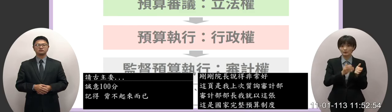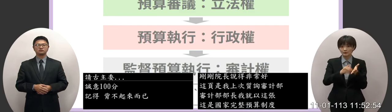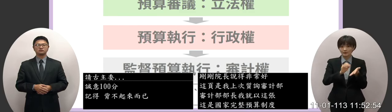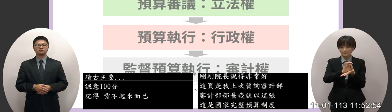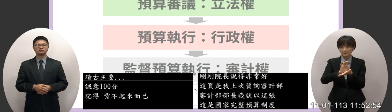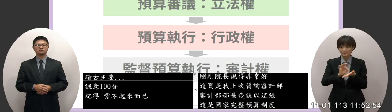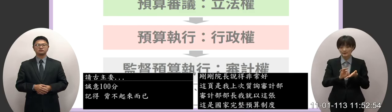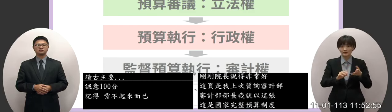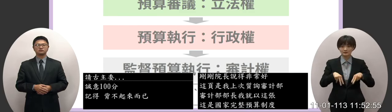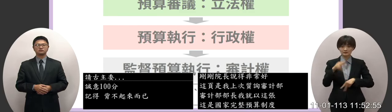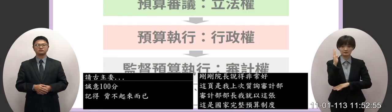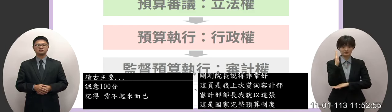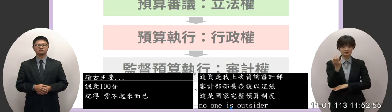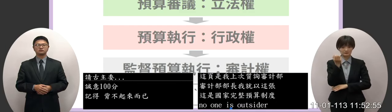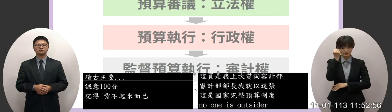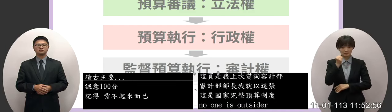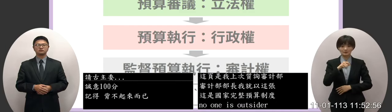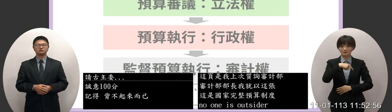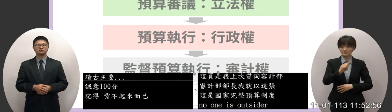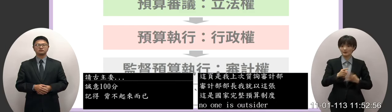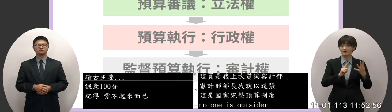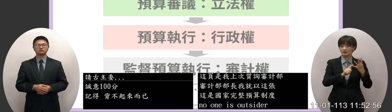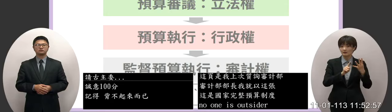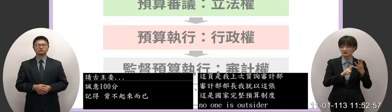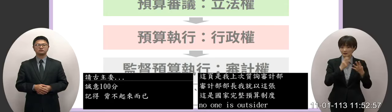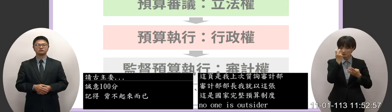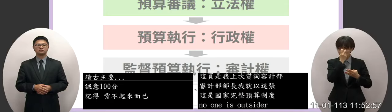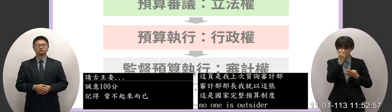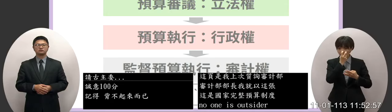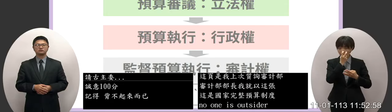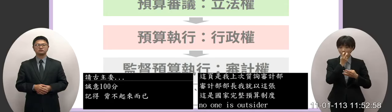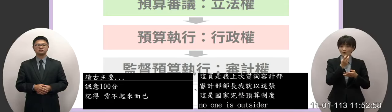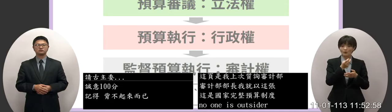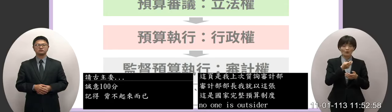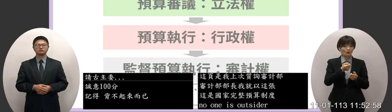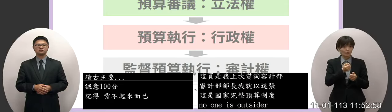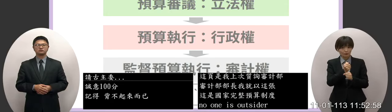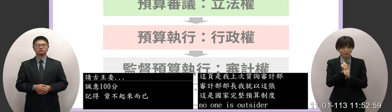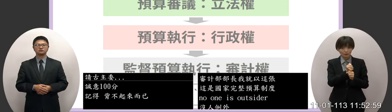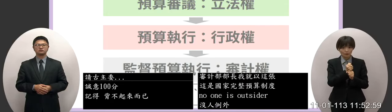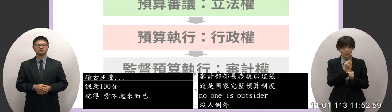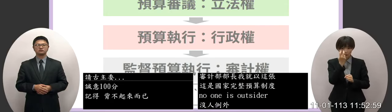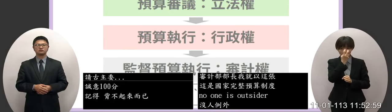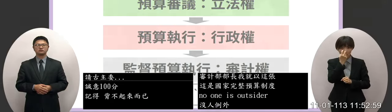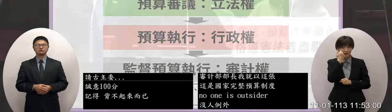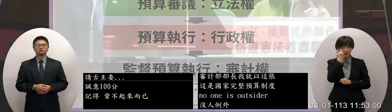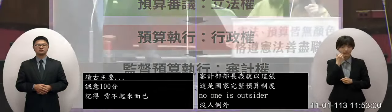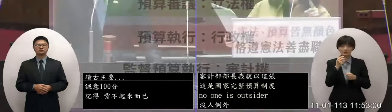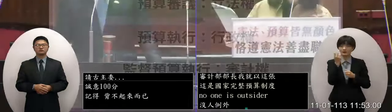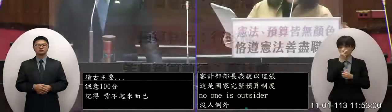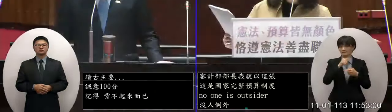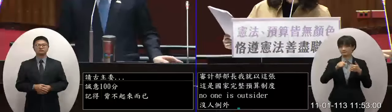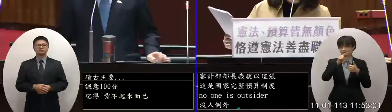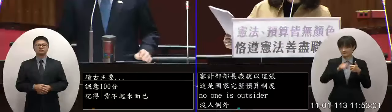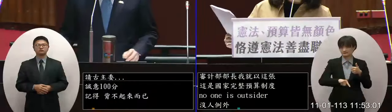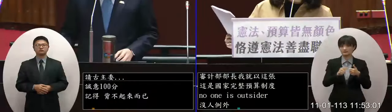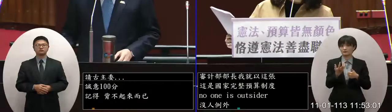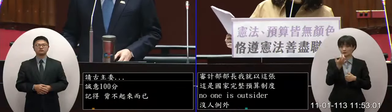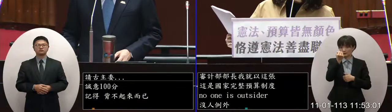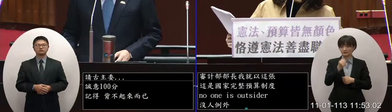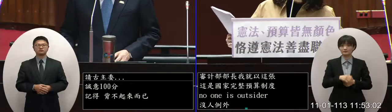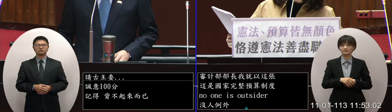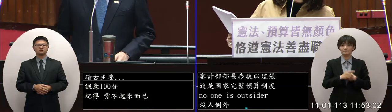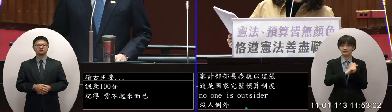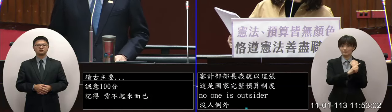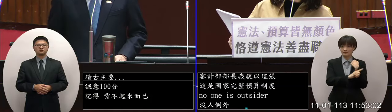执行是行政权。后端的监督预算的执行是审计权，相关的适用法